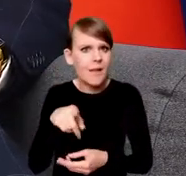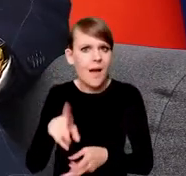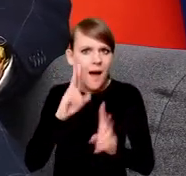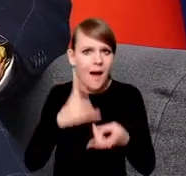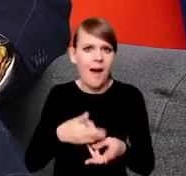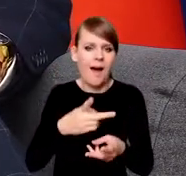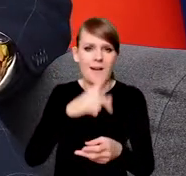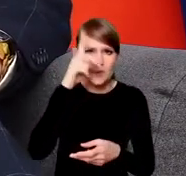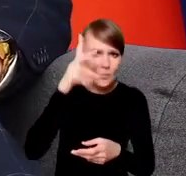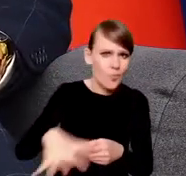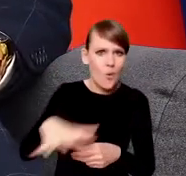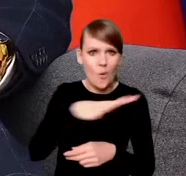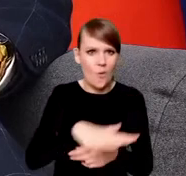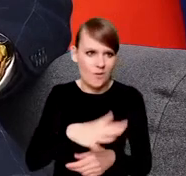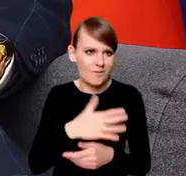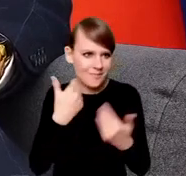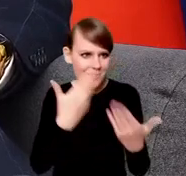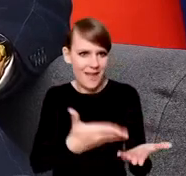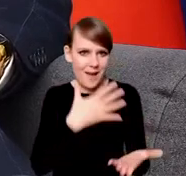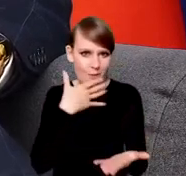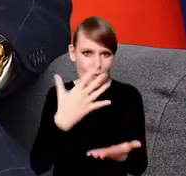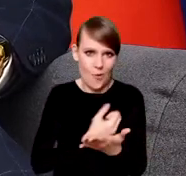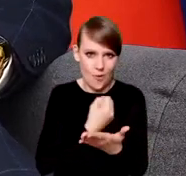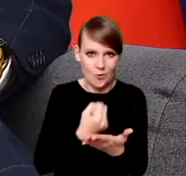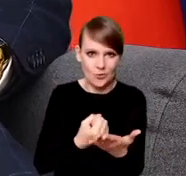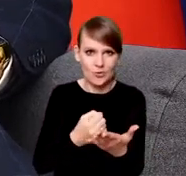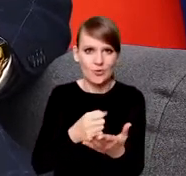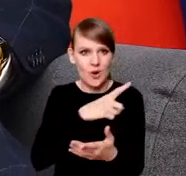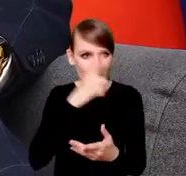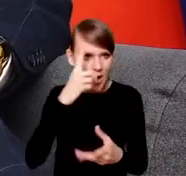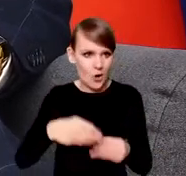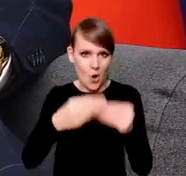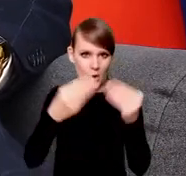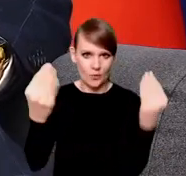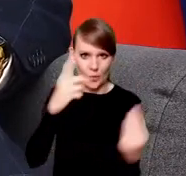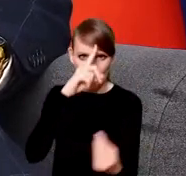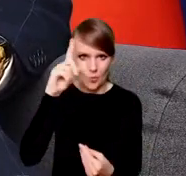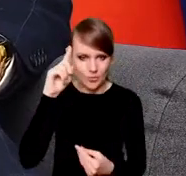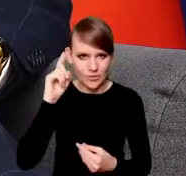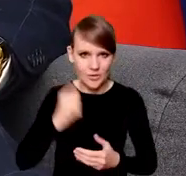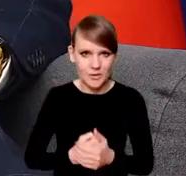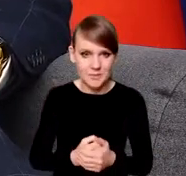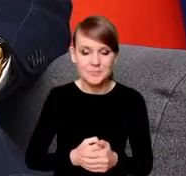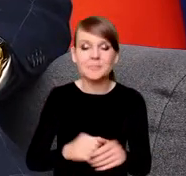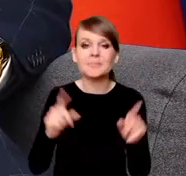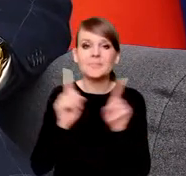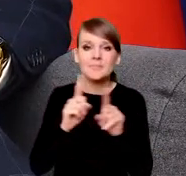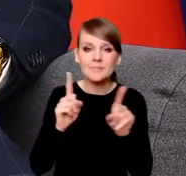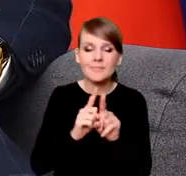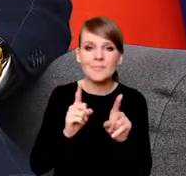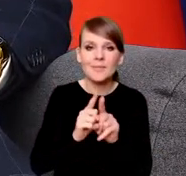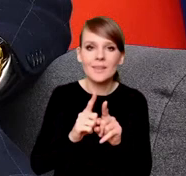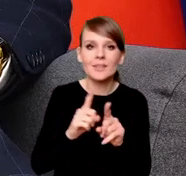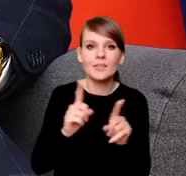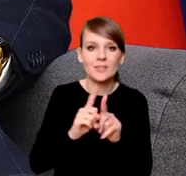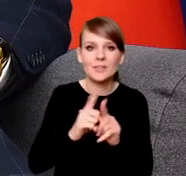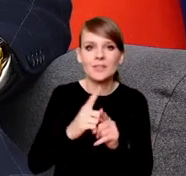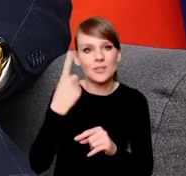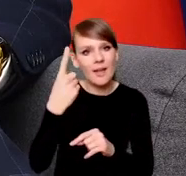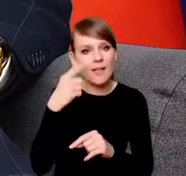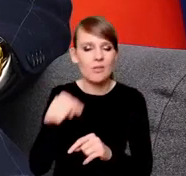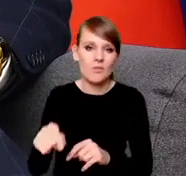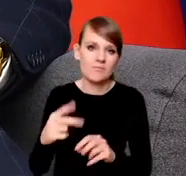dla całego społeczeństwa, a może szerzej dla cywilizacji. No i tutaj ta ostatnia, a pewnie